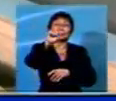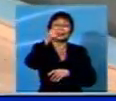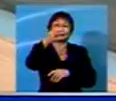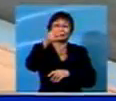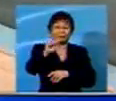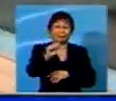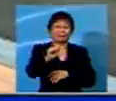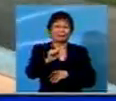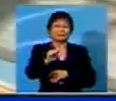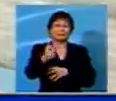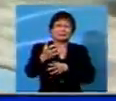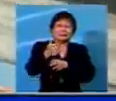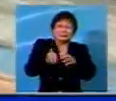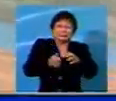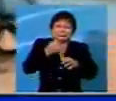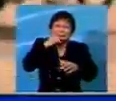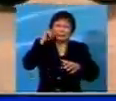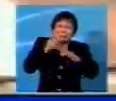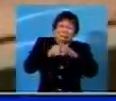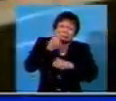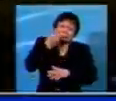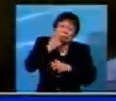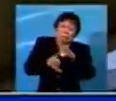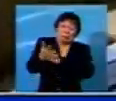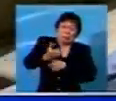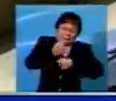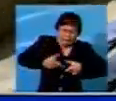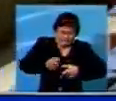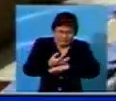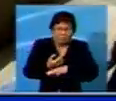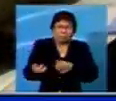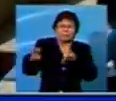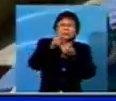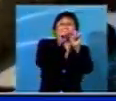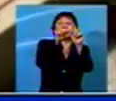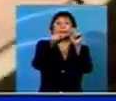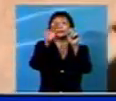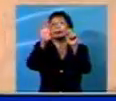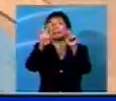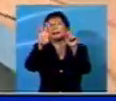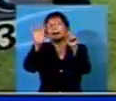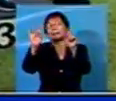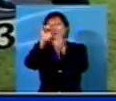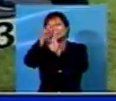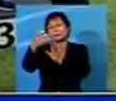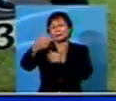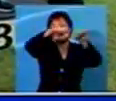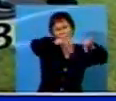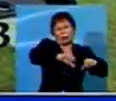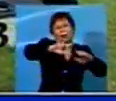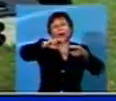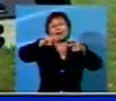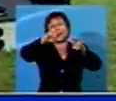kekecewaan acara sprint semalam dengan meraih emas Kirin Fatihah mencatat 11.948 saat menewaskan lawan